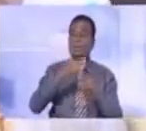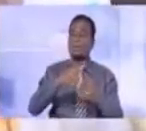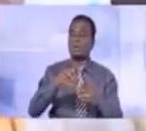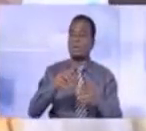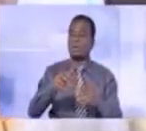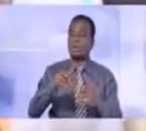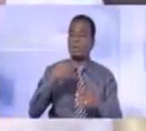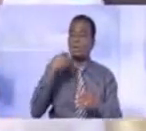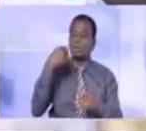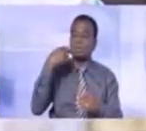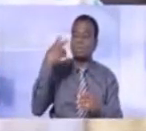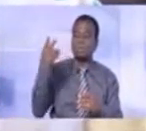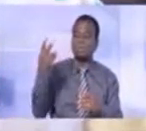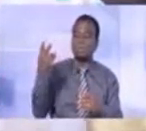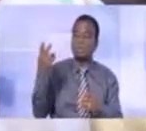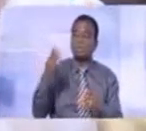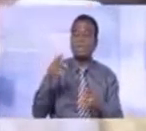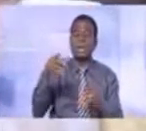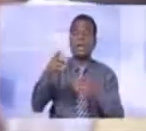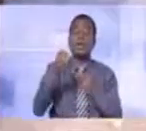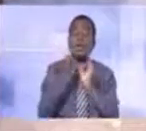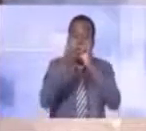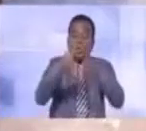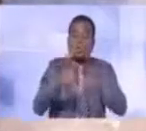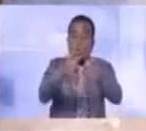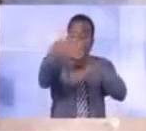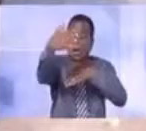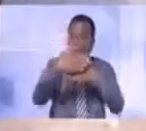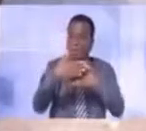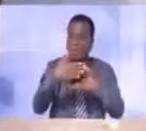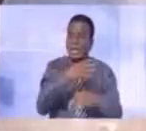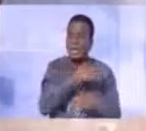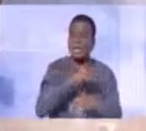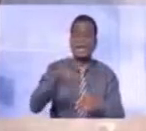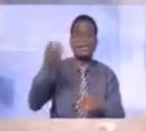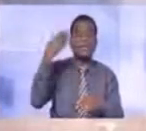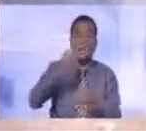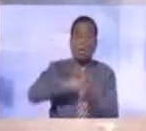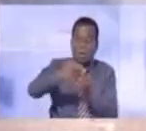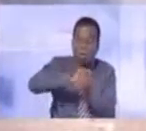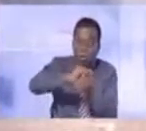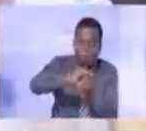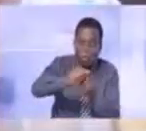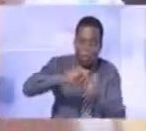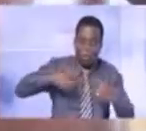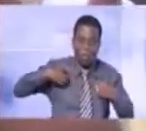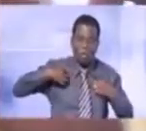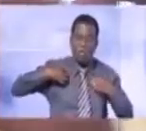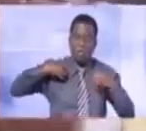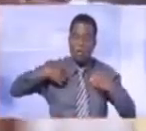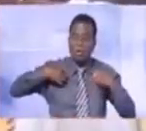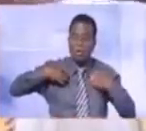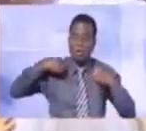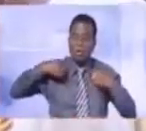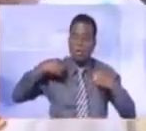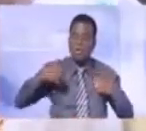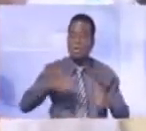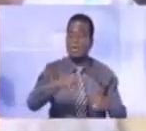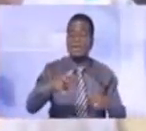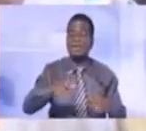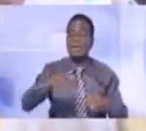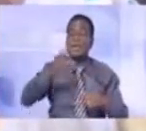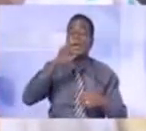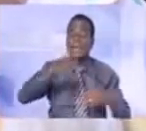qu'ils allaient prendre l'eau au fleuve. Et cette eau, c'est là-bas qu'on lavait les habits. C'est là-bas que les animaux